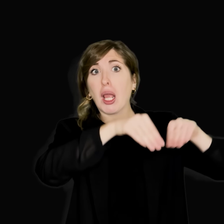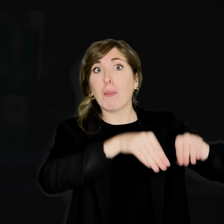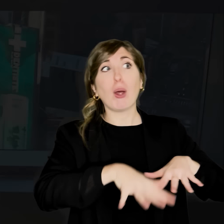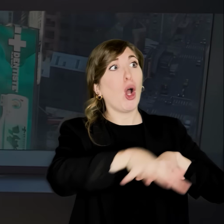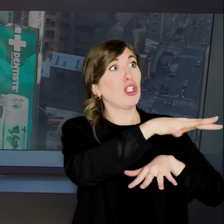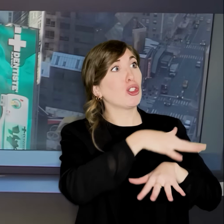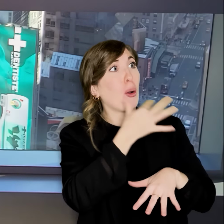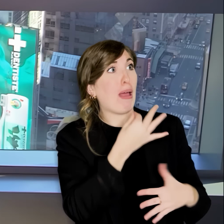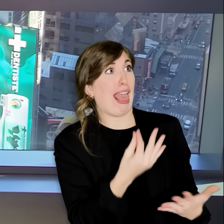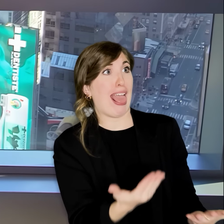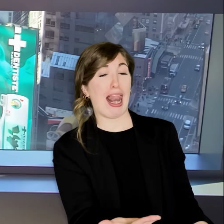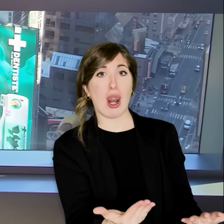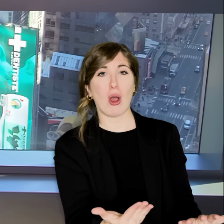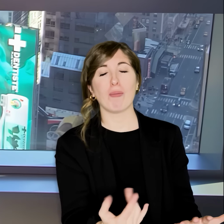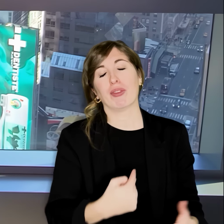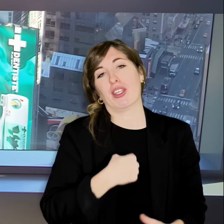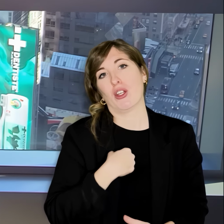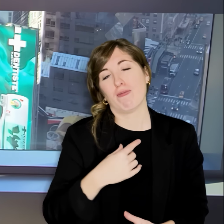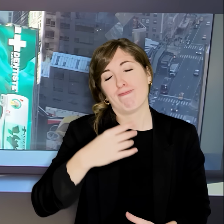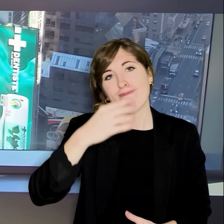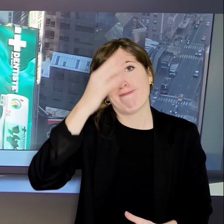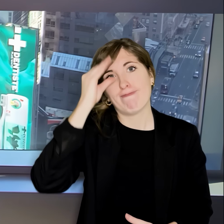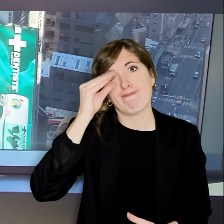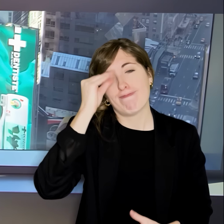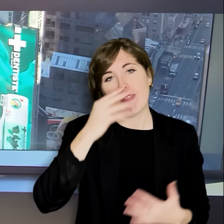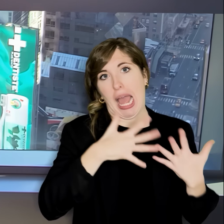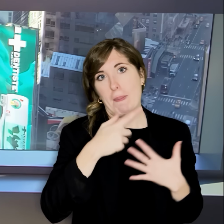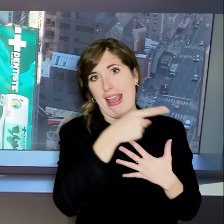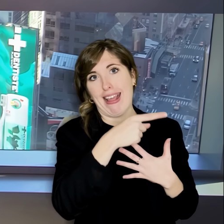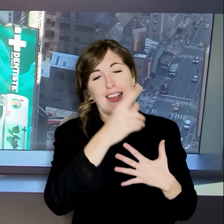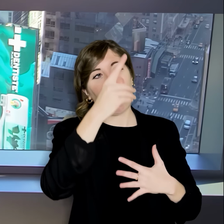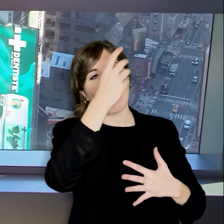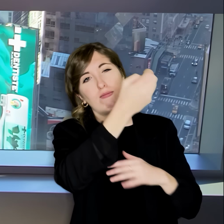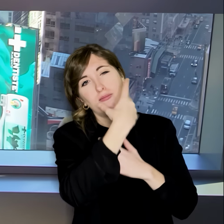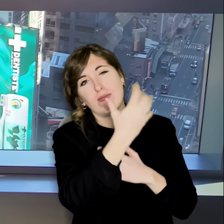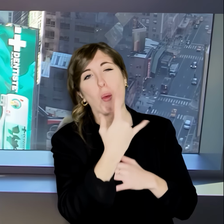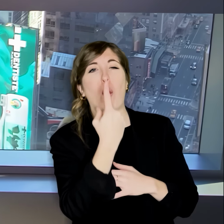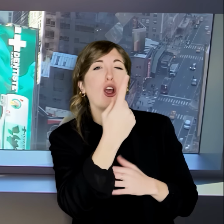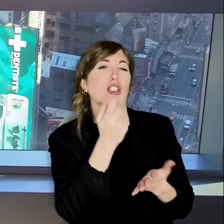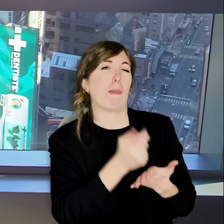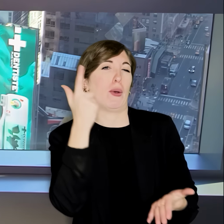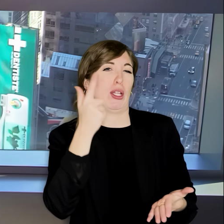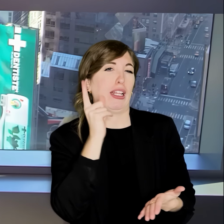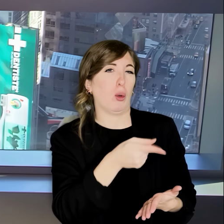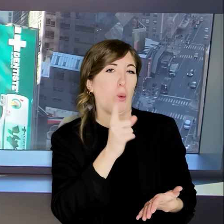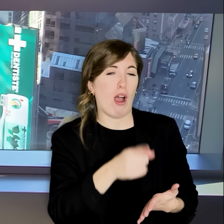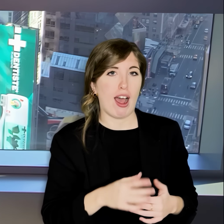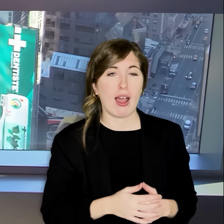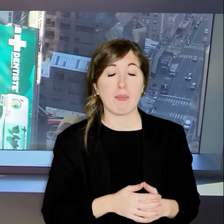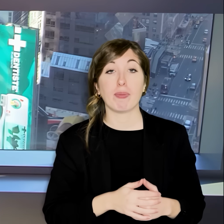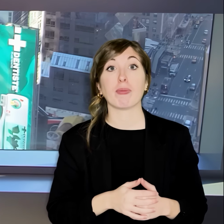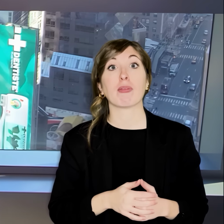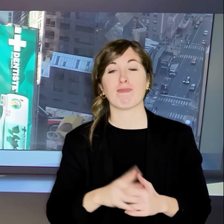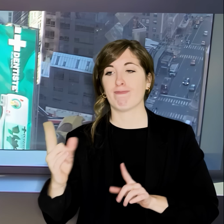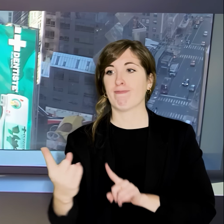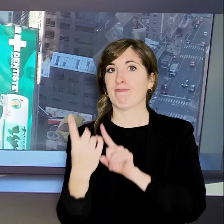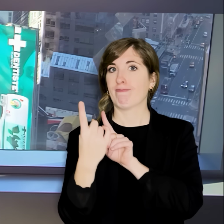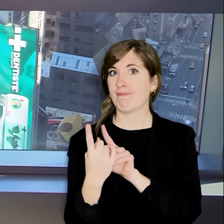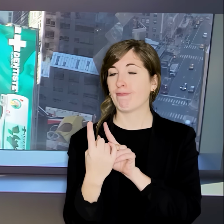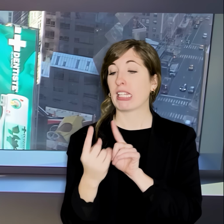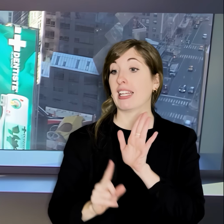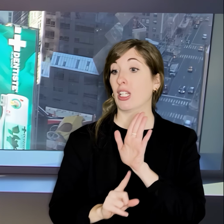a me ne insegnato una cosa importante proprio lì negli Stati Uniti quando comunichi un un esito tu